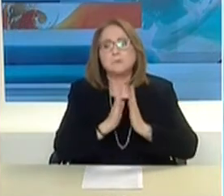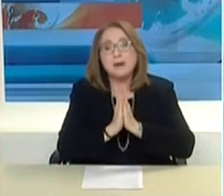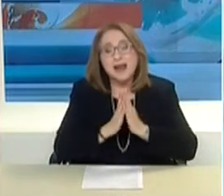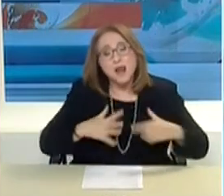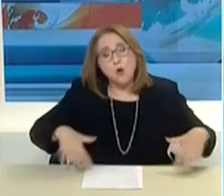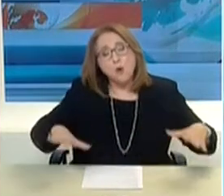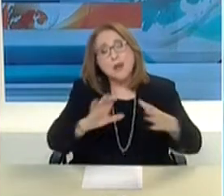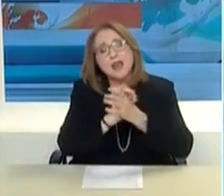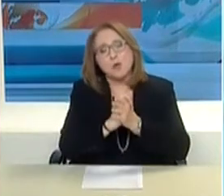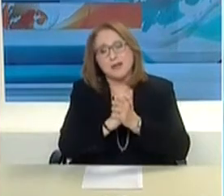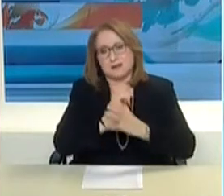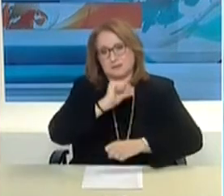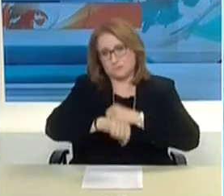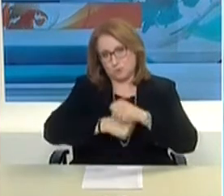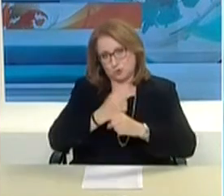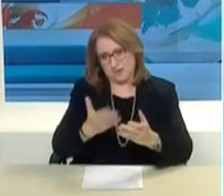ευχαριστώ.